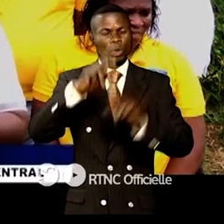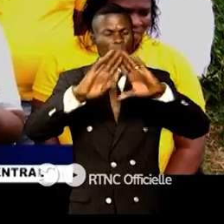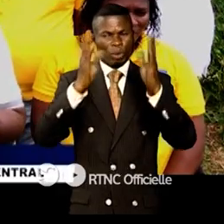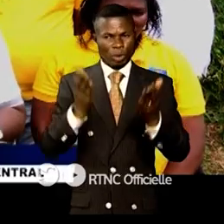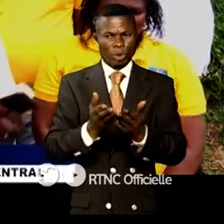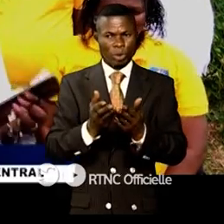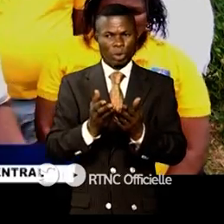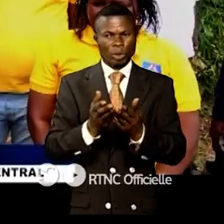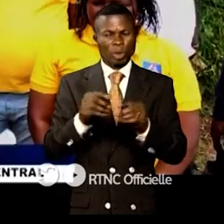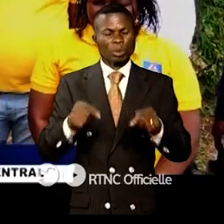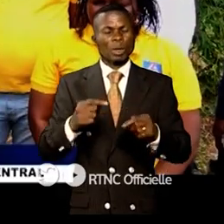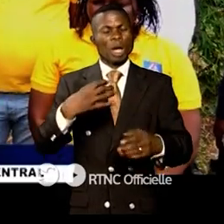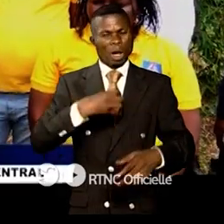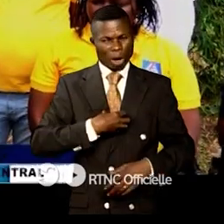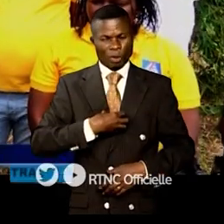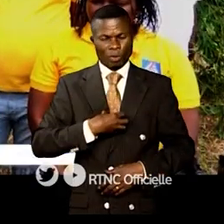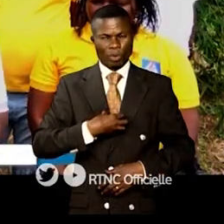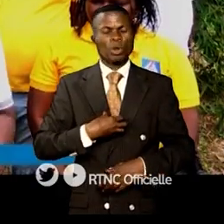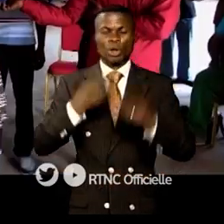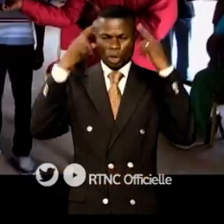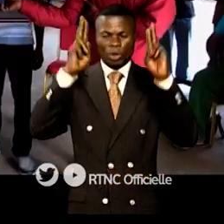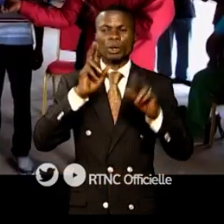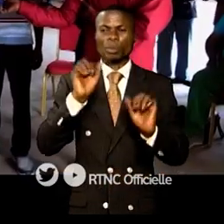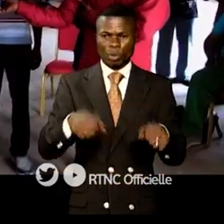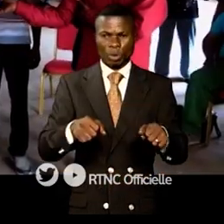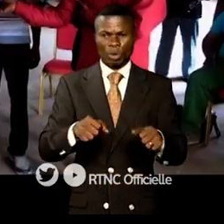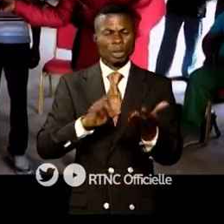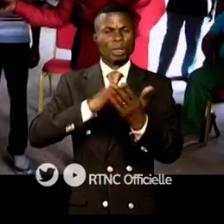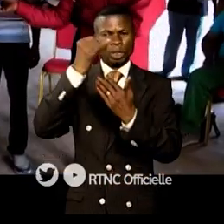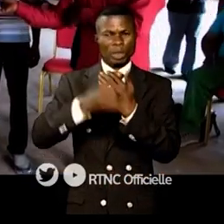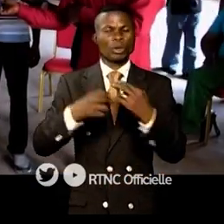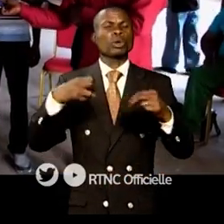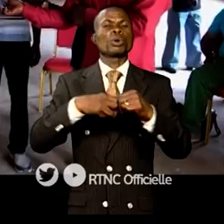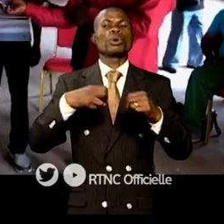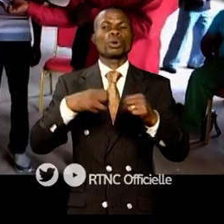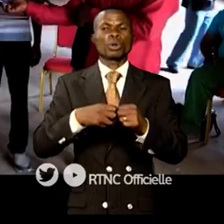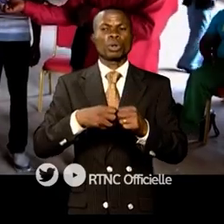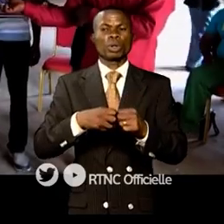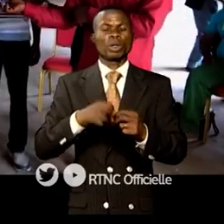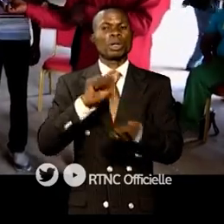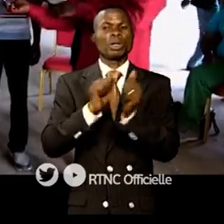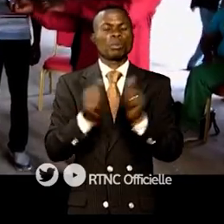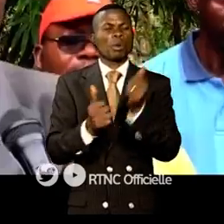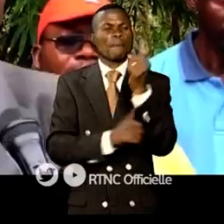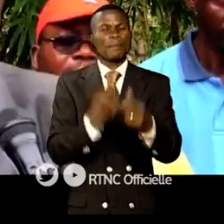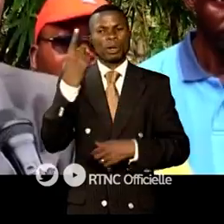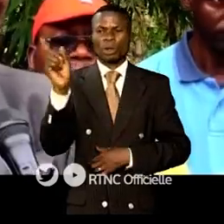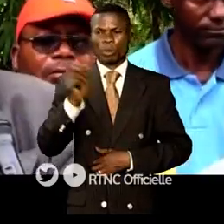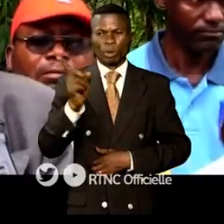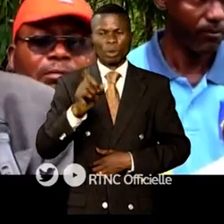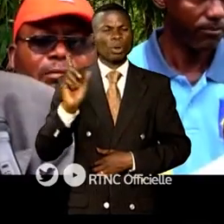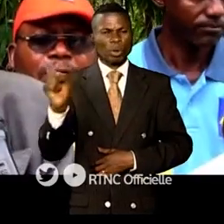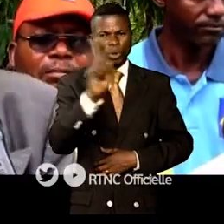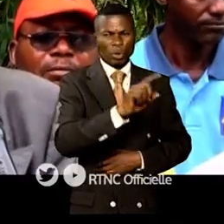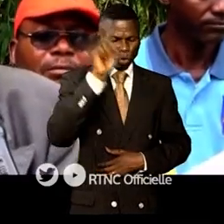d'avoir cette fois-ci la foi et nous allons y arriver. Le projet d'électrification n'est pas l'affaire d'une personne, c'est que chacun